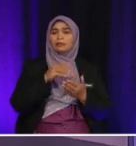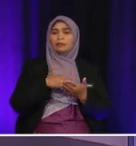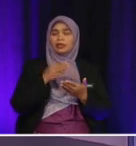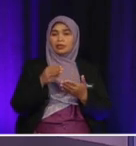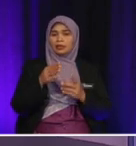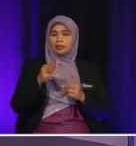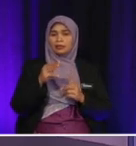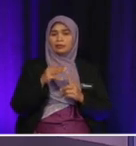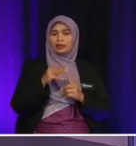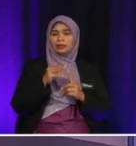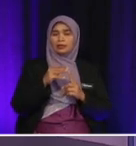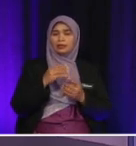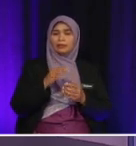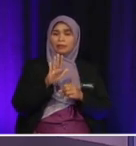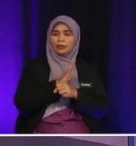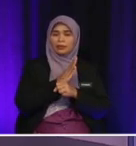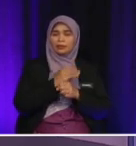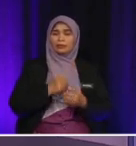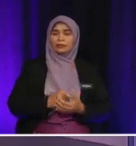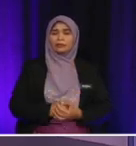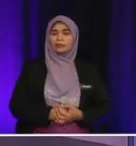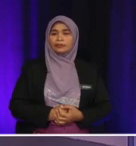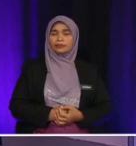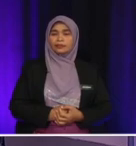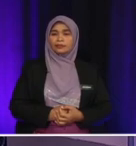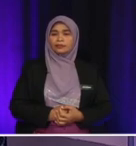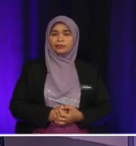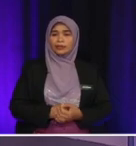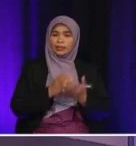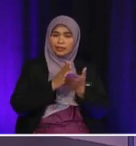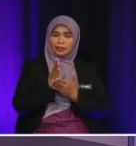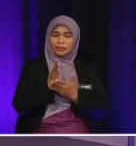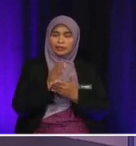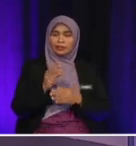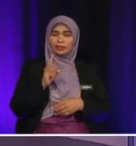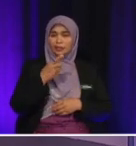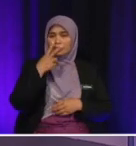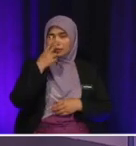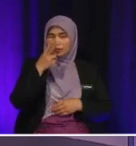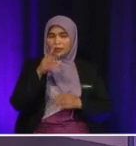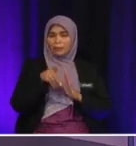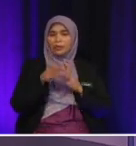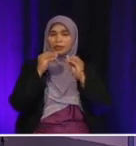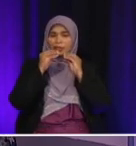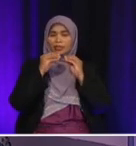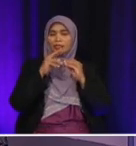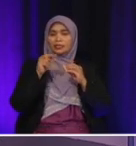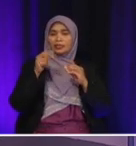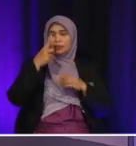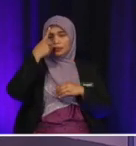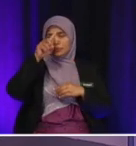seperti ini Ya okey seterusnya kita lihat pengajaran